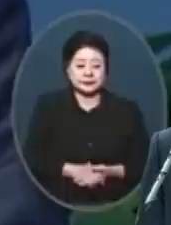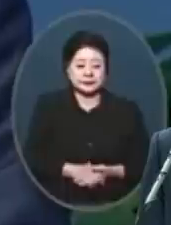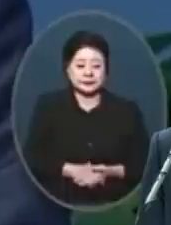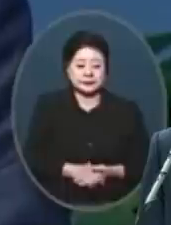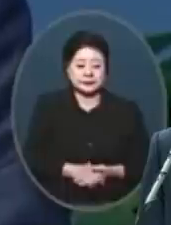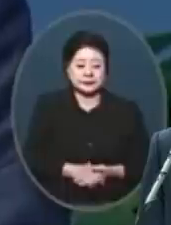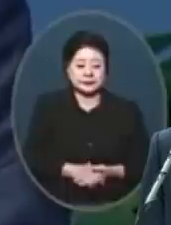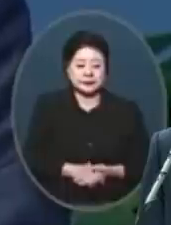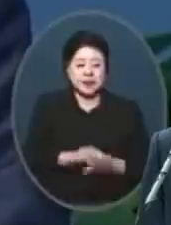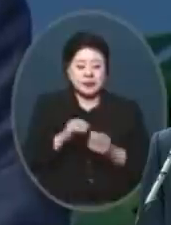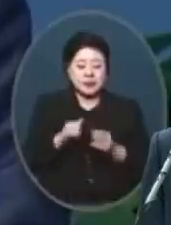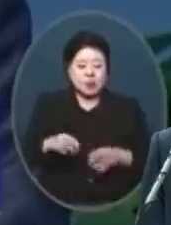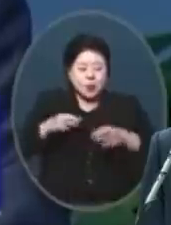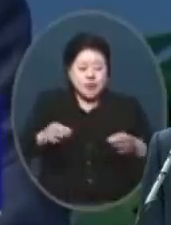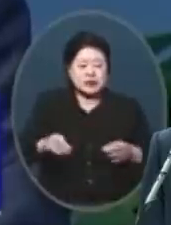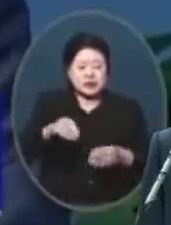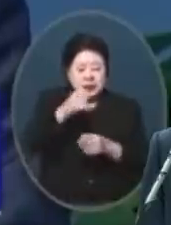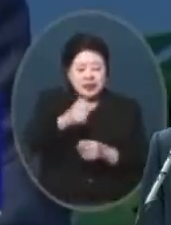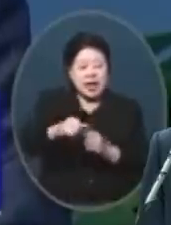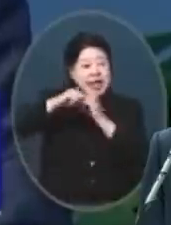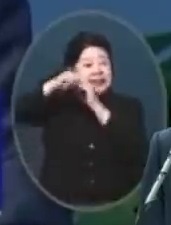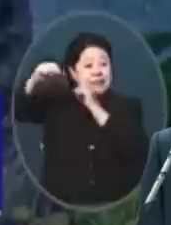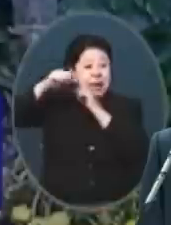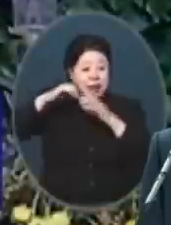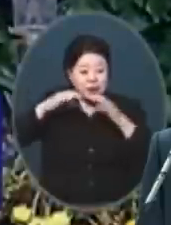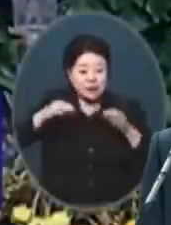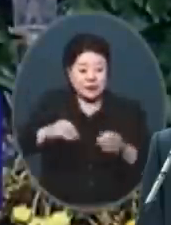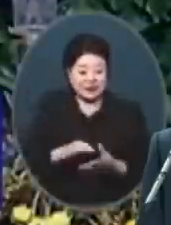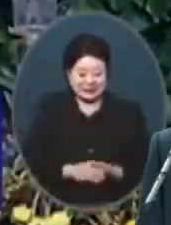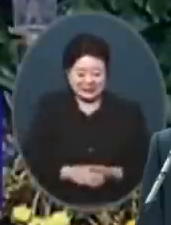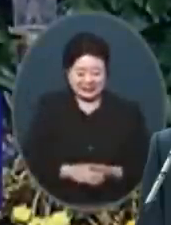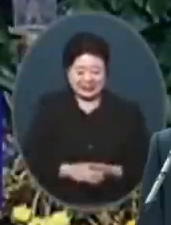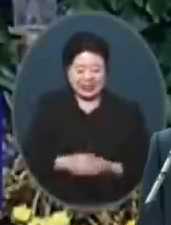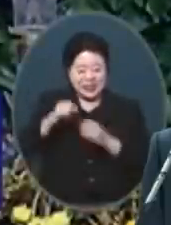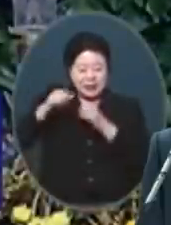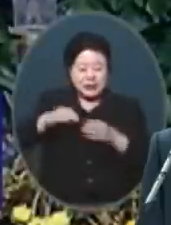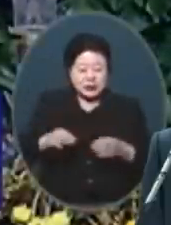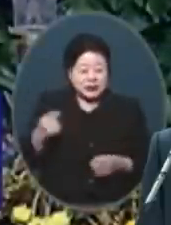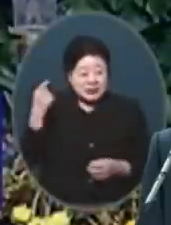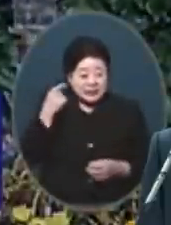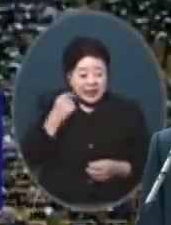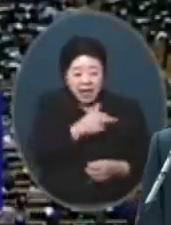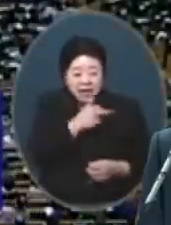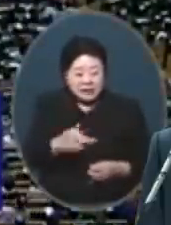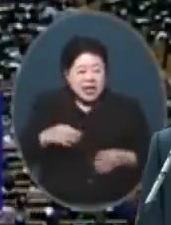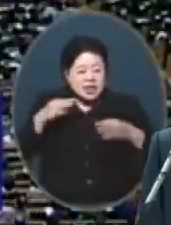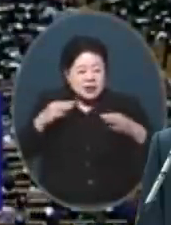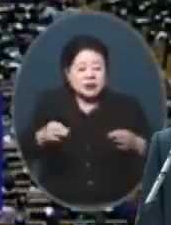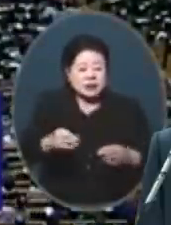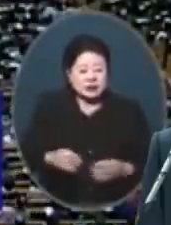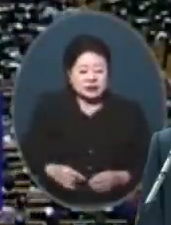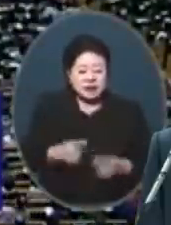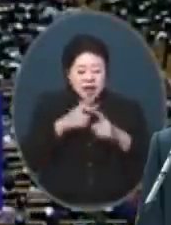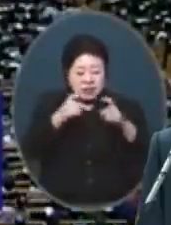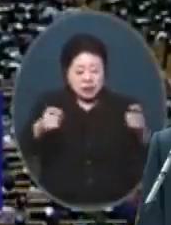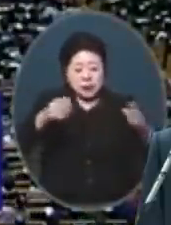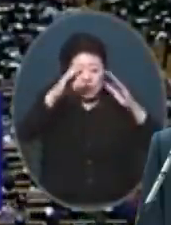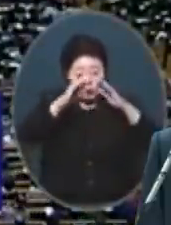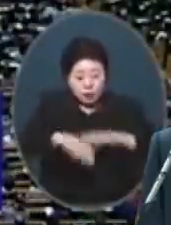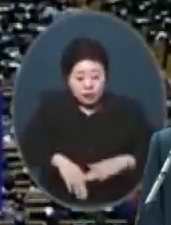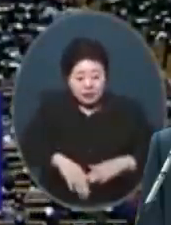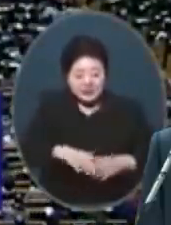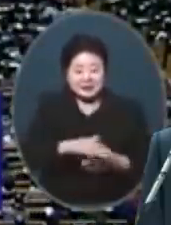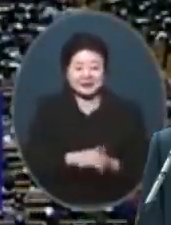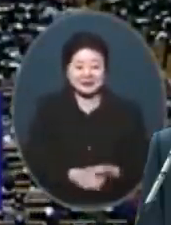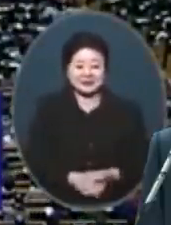이에 백성은 외치고 제사장은 나팔 불매 백성이 나팔 소리를 들을 때 크게 소리 질러 외치니 성벽이 무너져